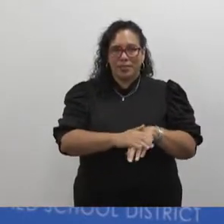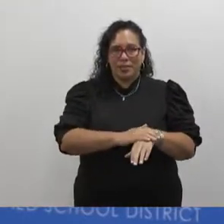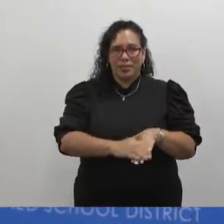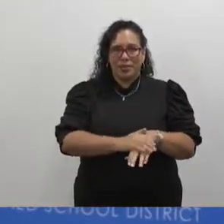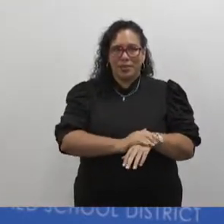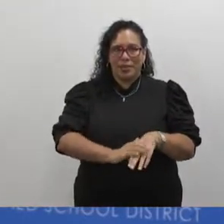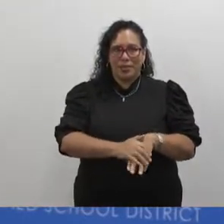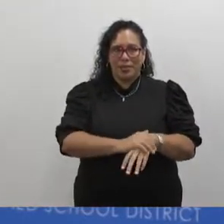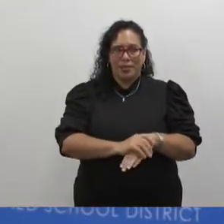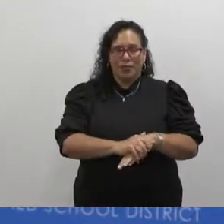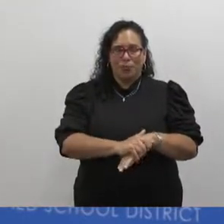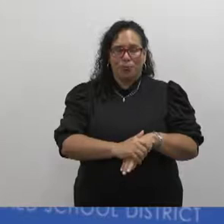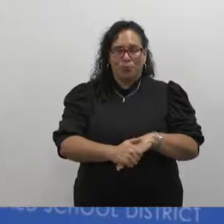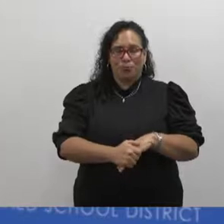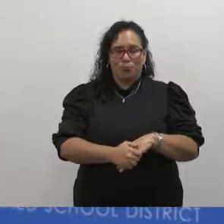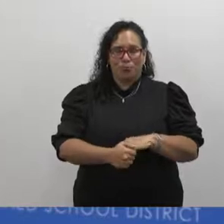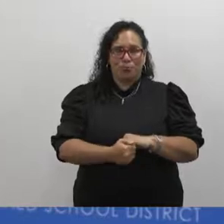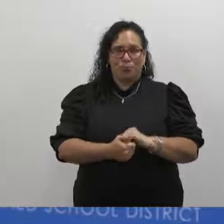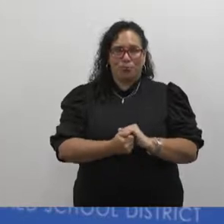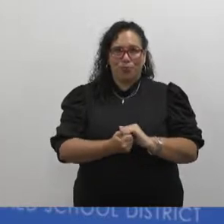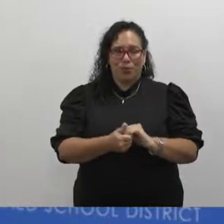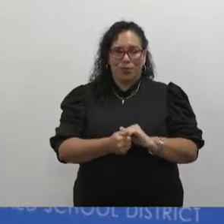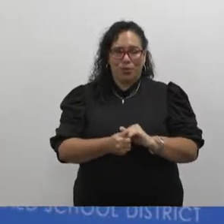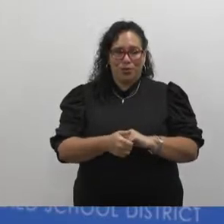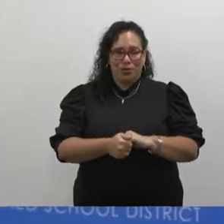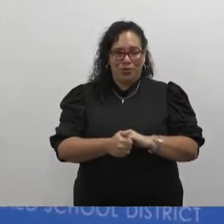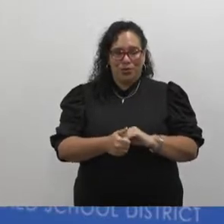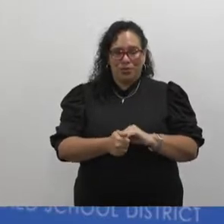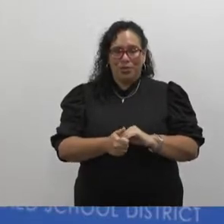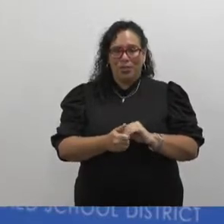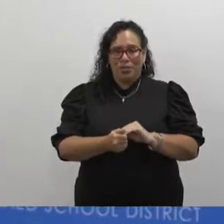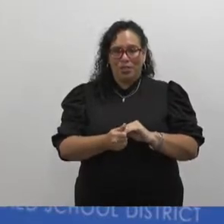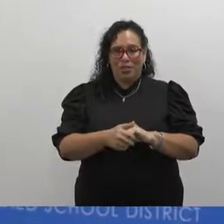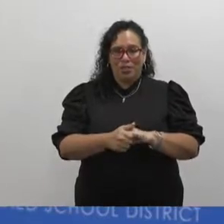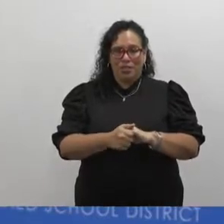anh chỉ phải say âm bi cả bằng cả rồi biết vậy.